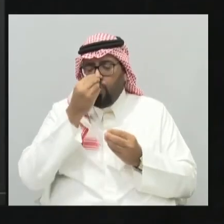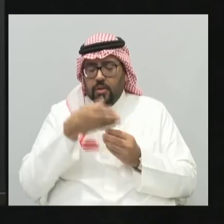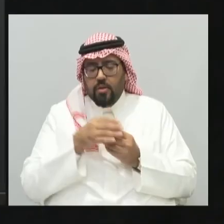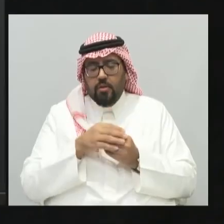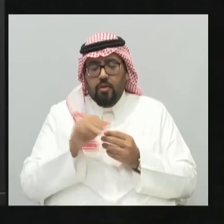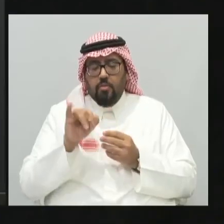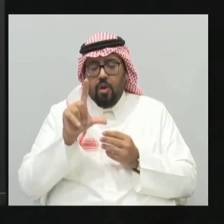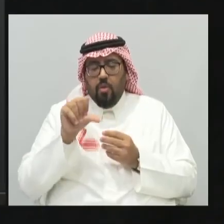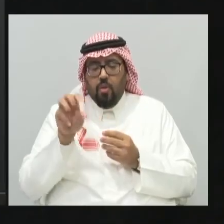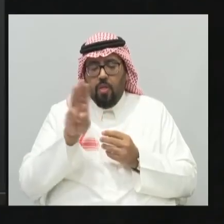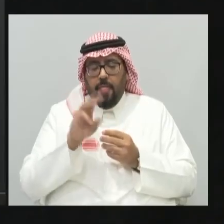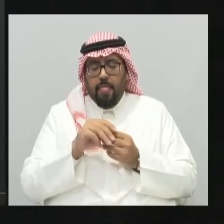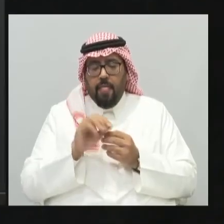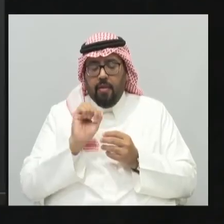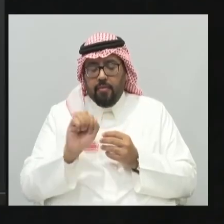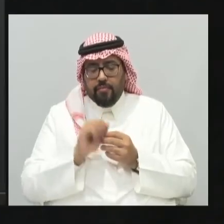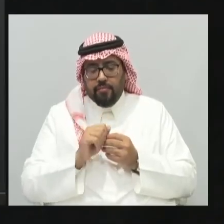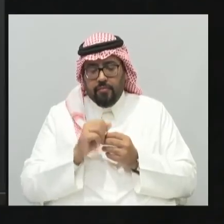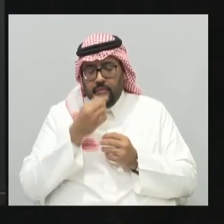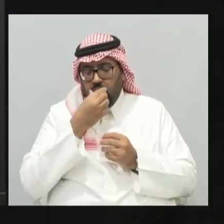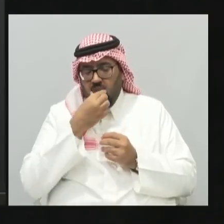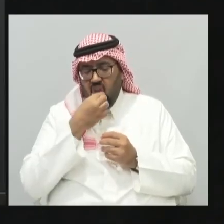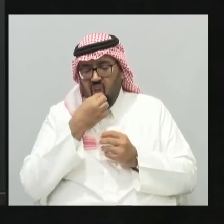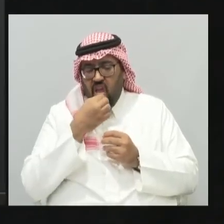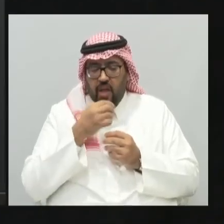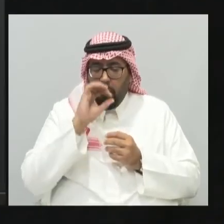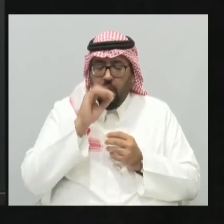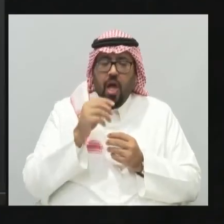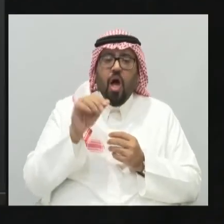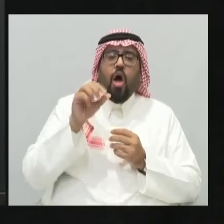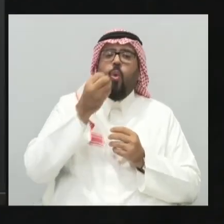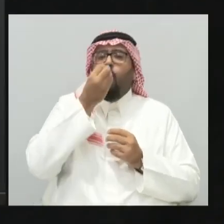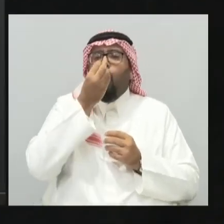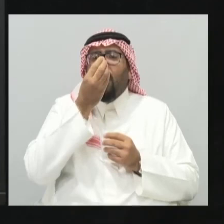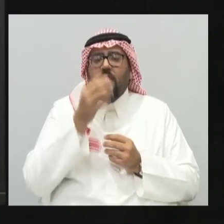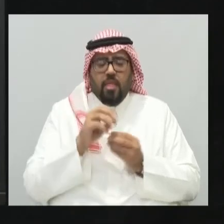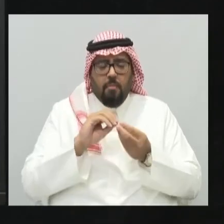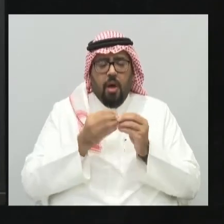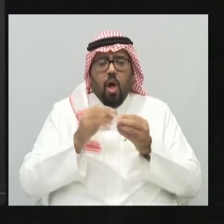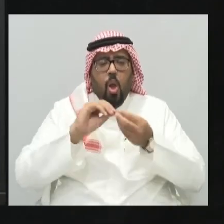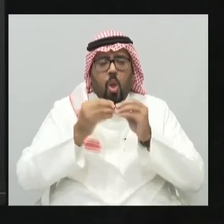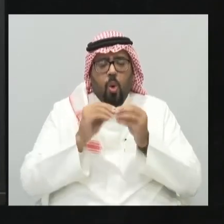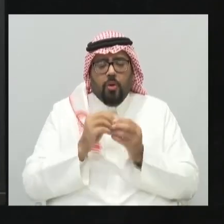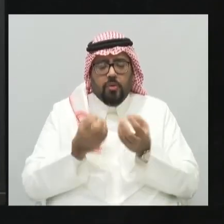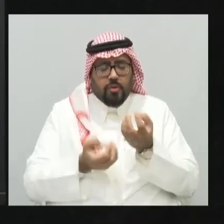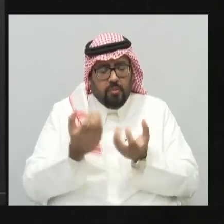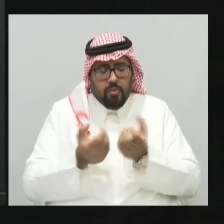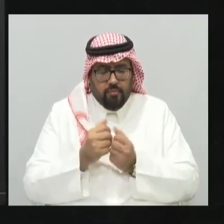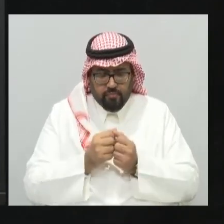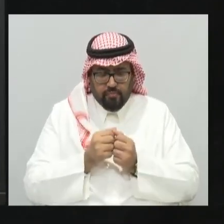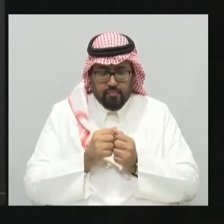او نقول مثلا اذا كان شيء احنا نستخدم زي ماء الورد او ماء ملون مطبخ فيه